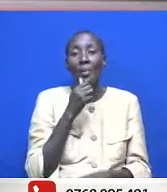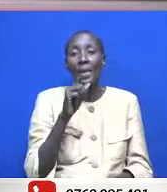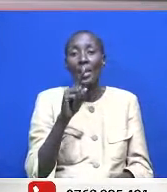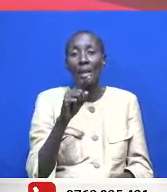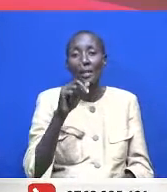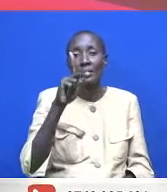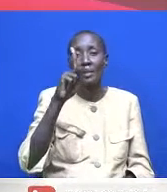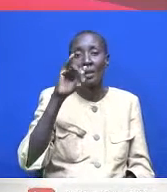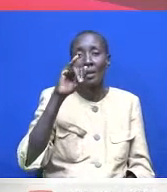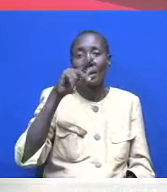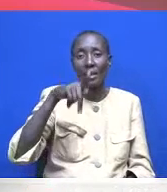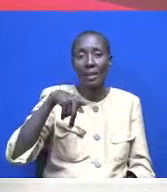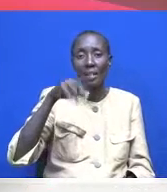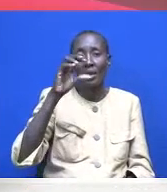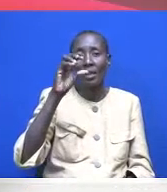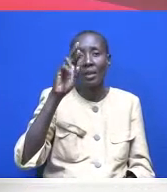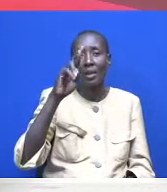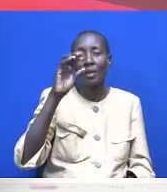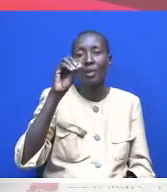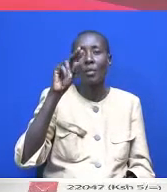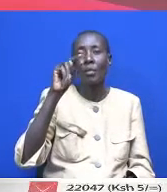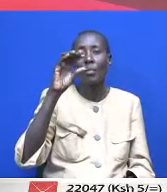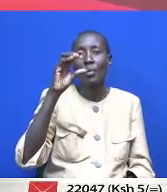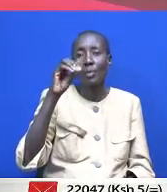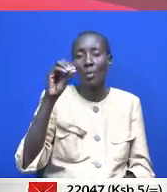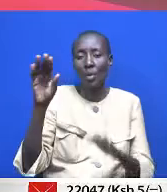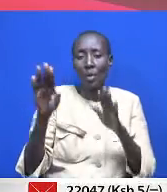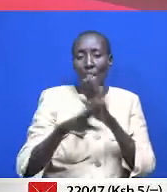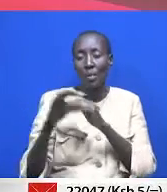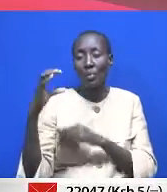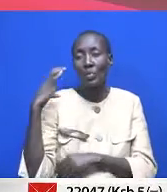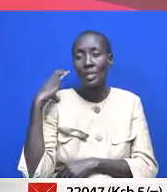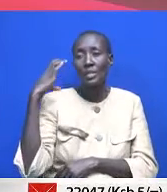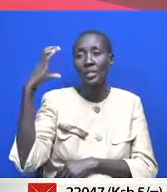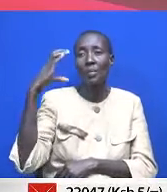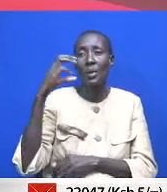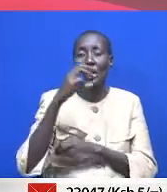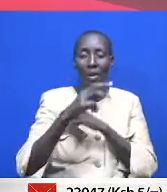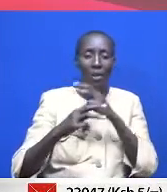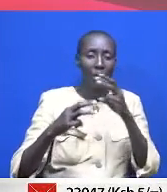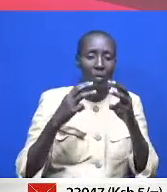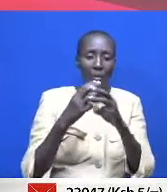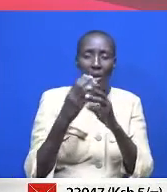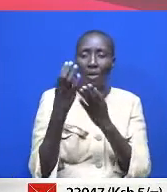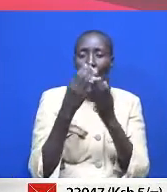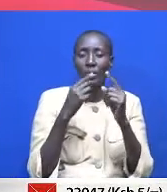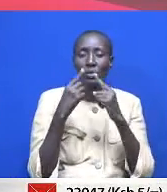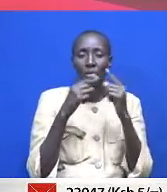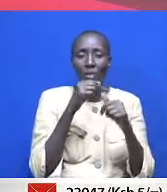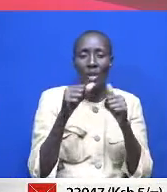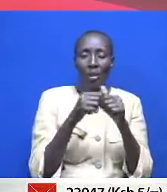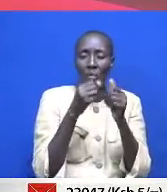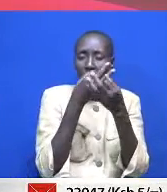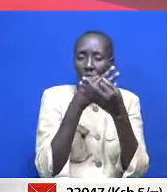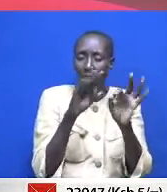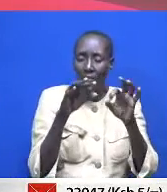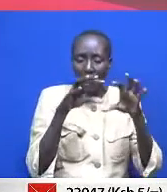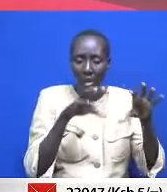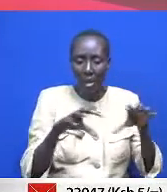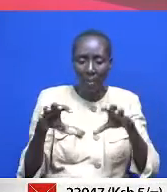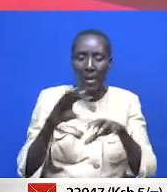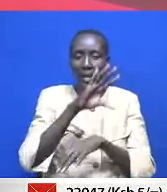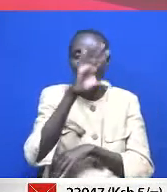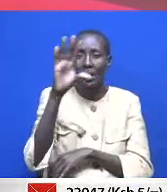ambaye ni naibu mwenyekiti World Chamber of Commerce. Tunazungumzia swala la soko huru Afrika, ambapo